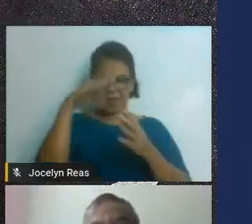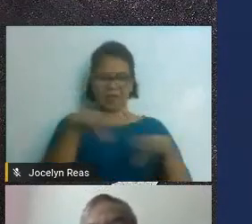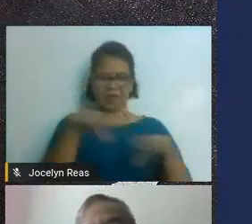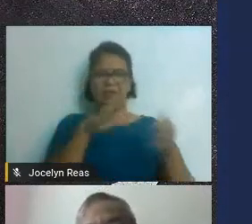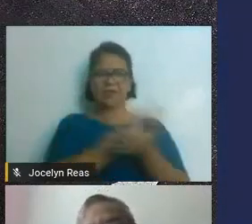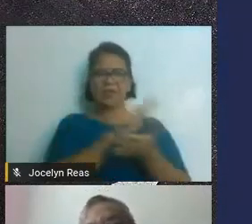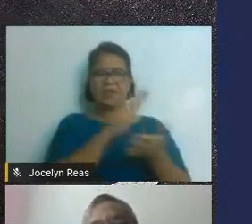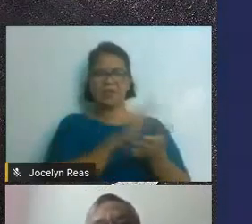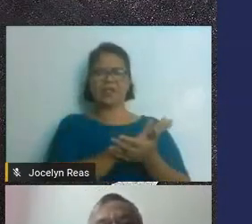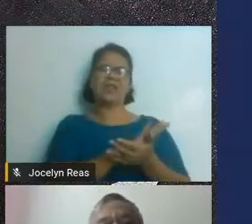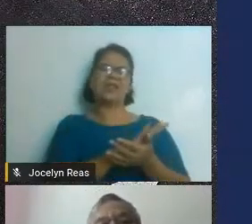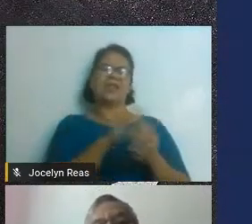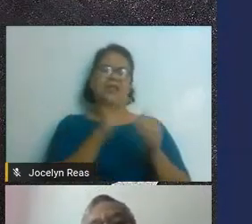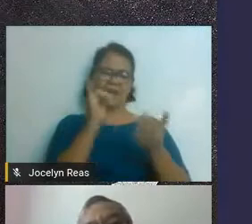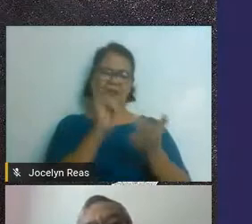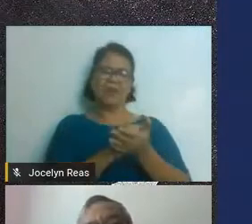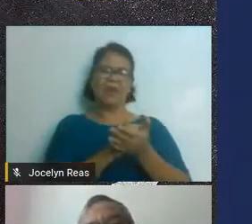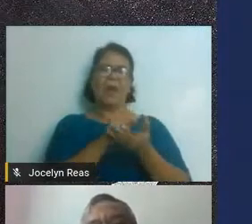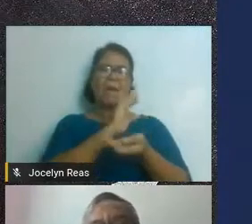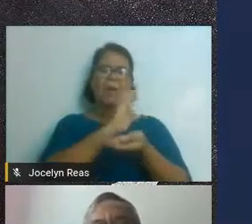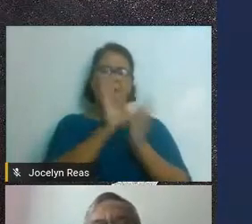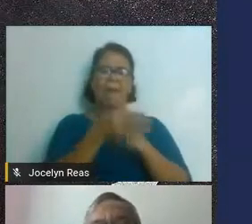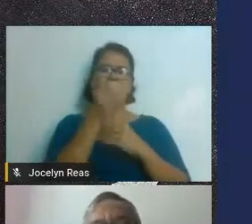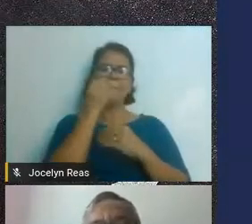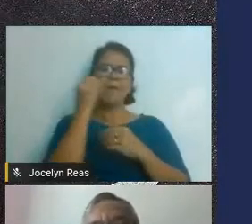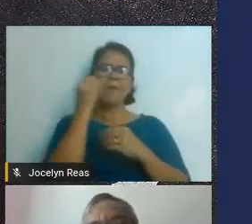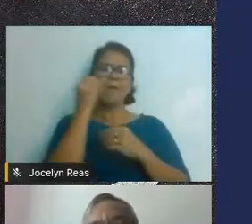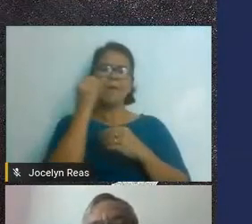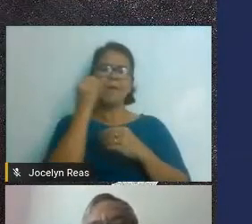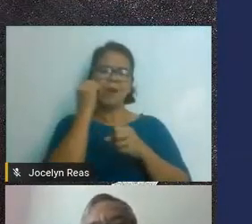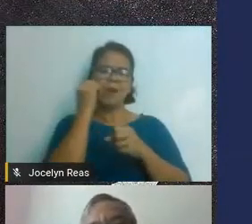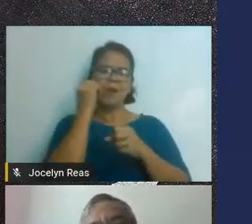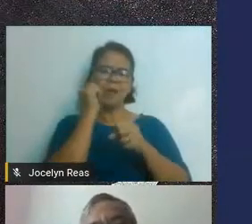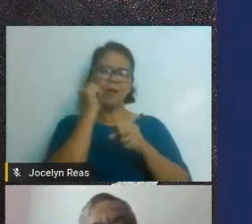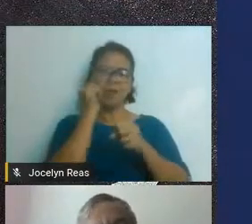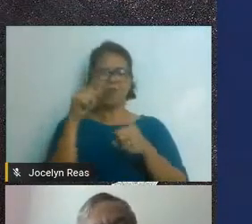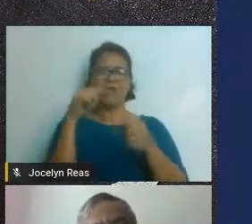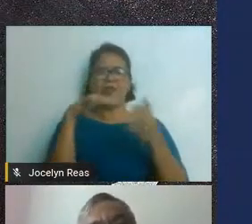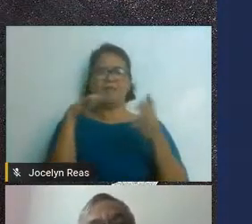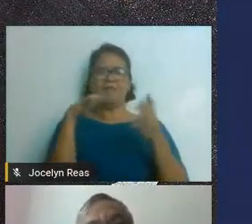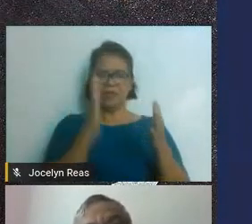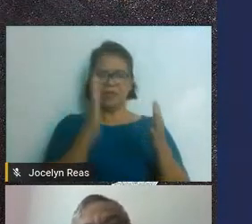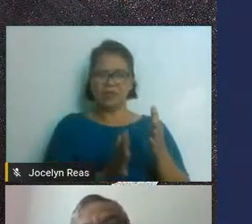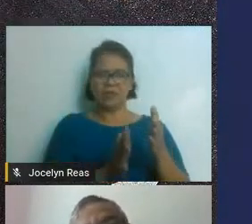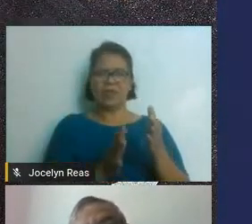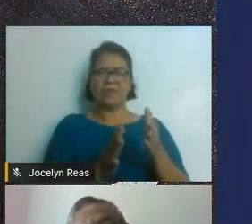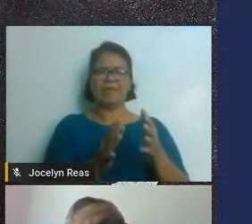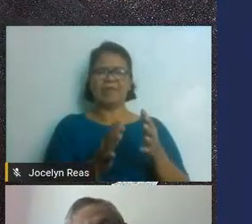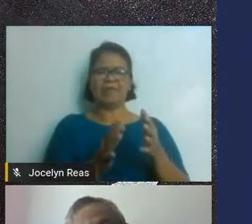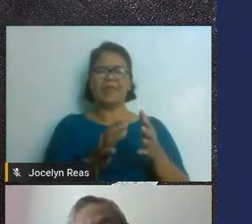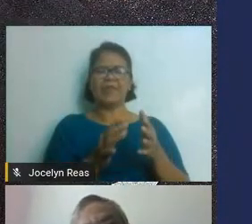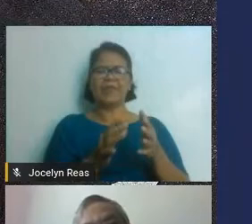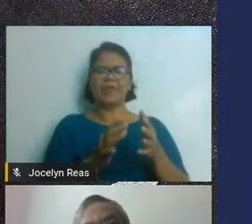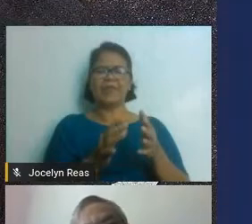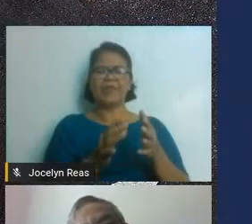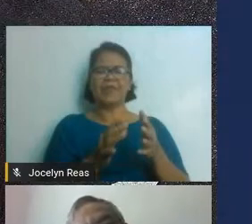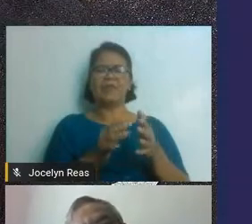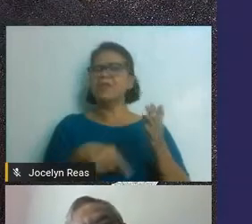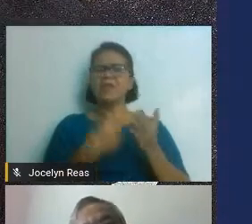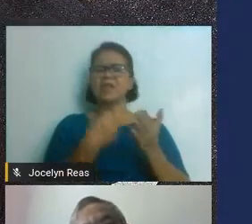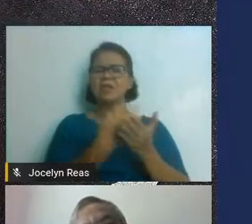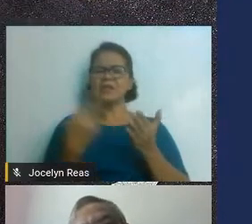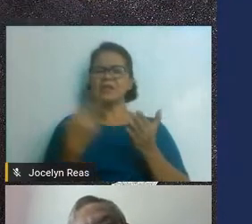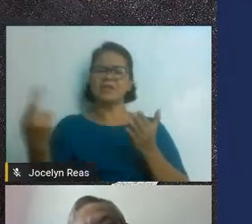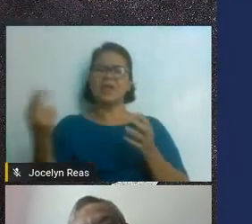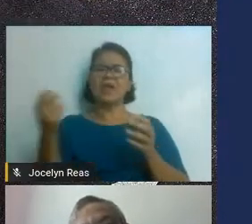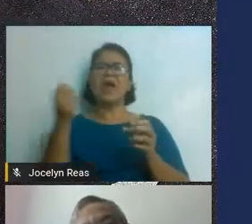So essentially, if you ask me, ano ang learning resource, pinaka-primary learning resource that we will use? The self-learning modules, whether printed